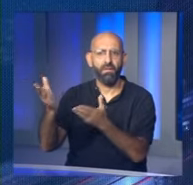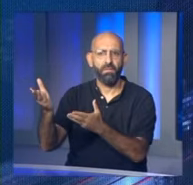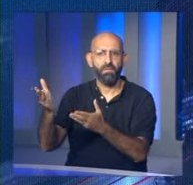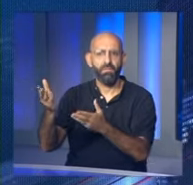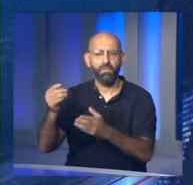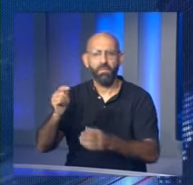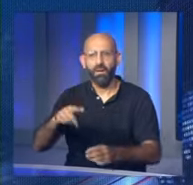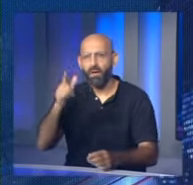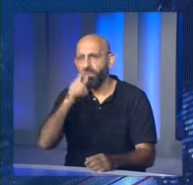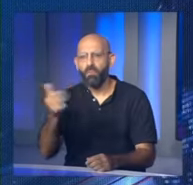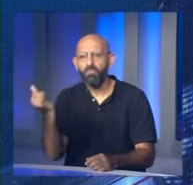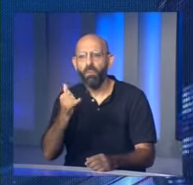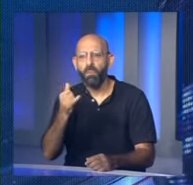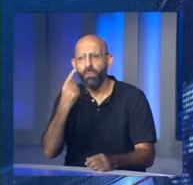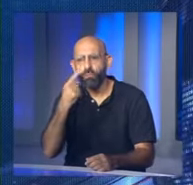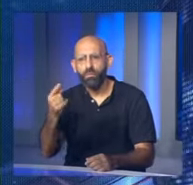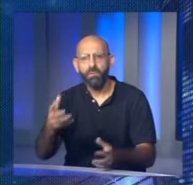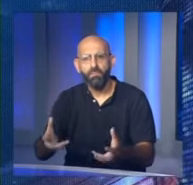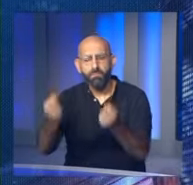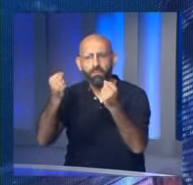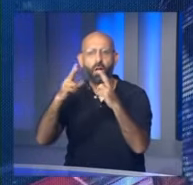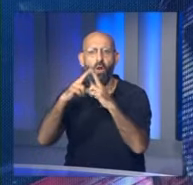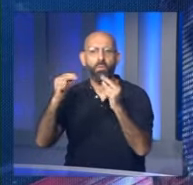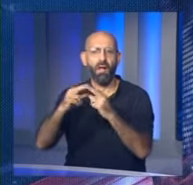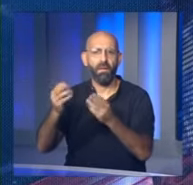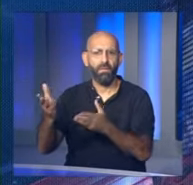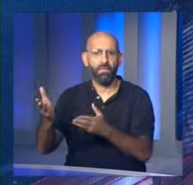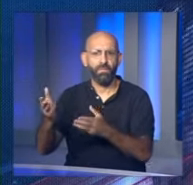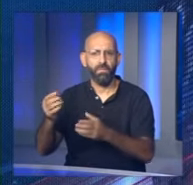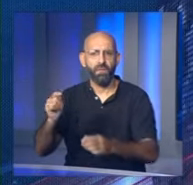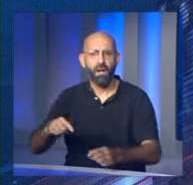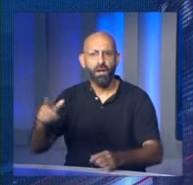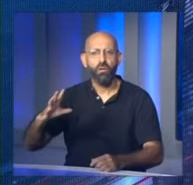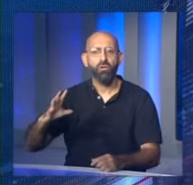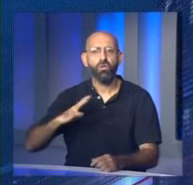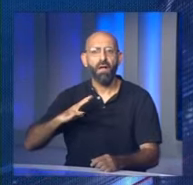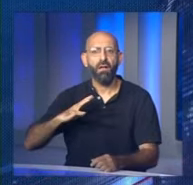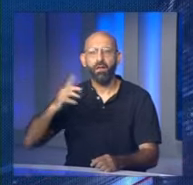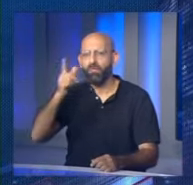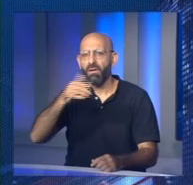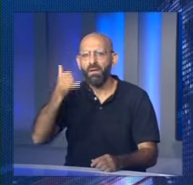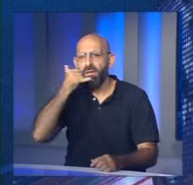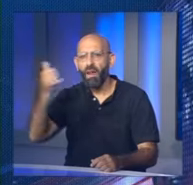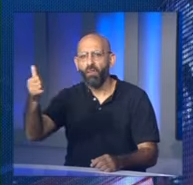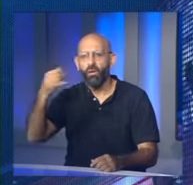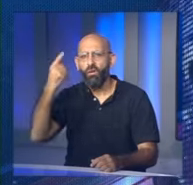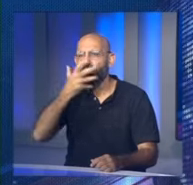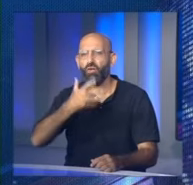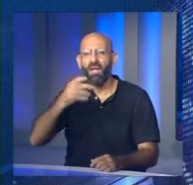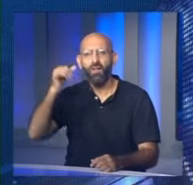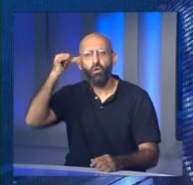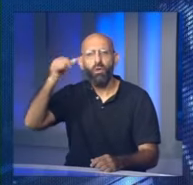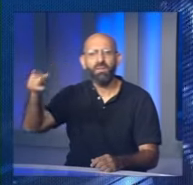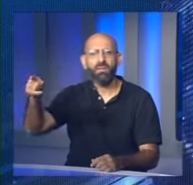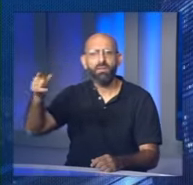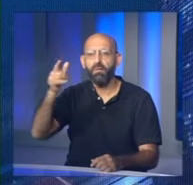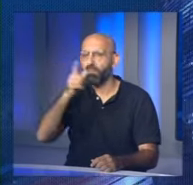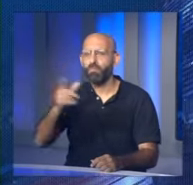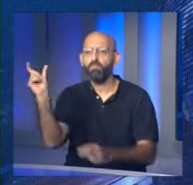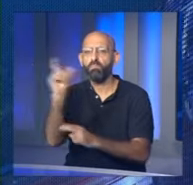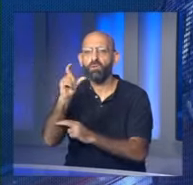قمه الروحيه لمناقشه تداعيات الحرب العدوانيه على لبنان واتخاذ المواقف المناسبه لانقاذ البلاد